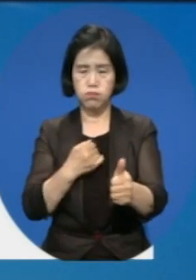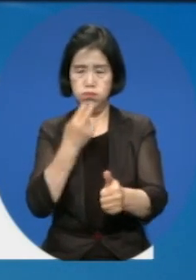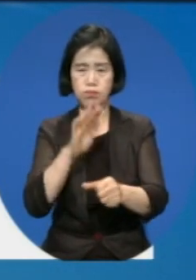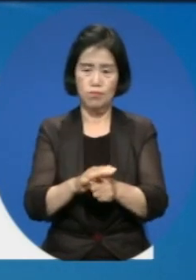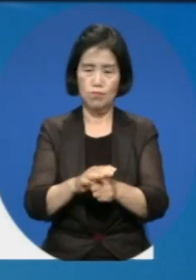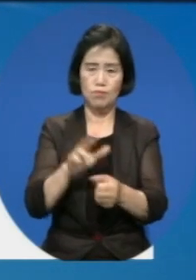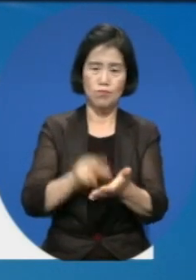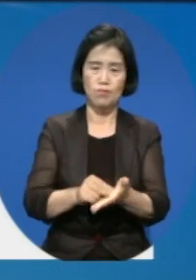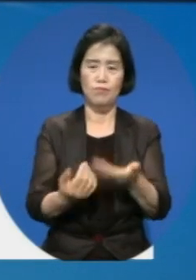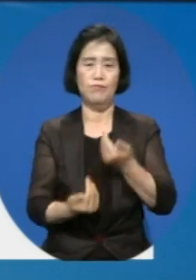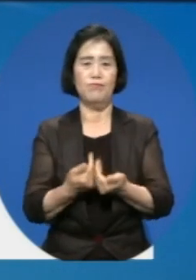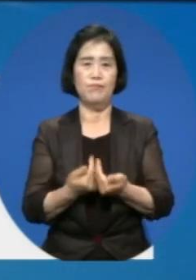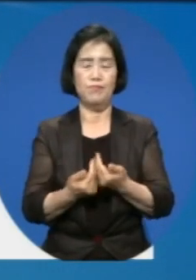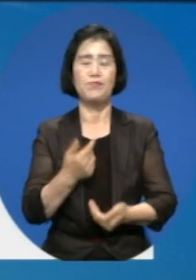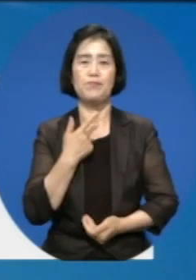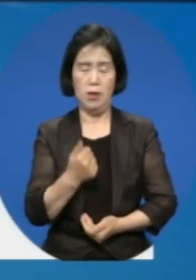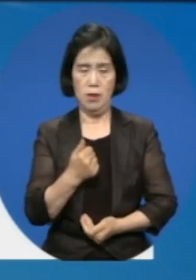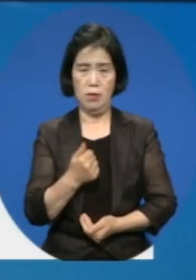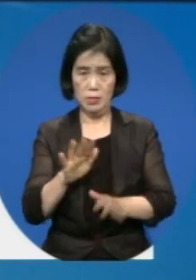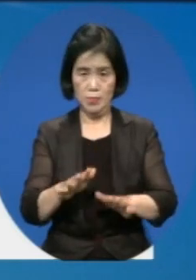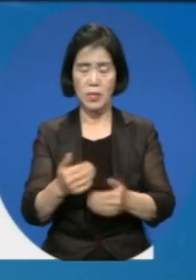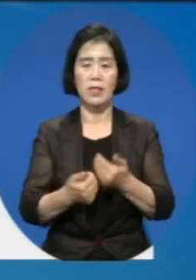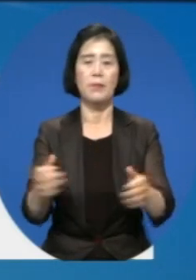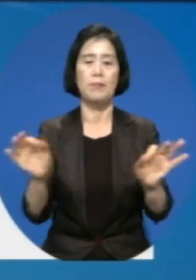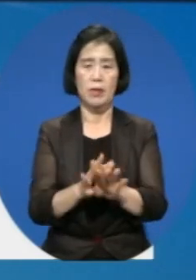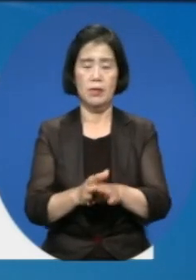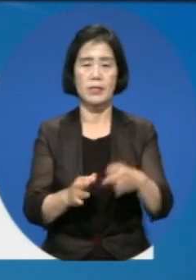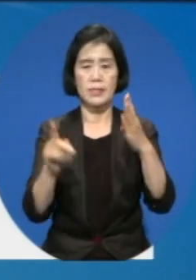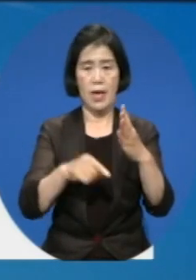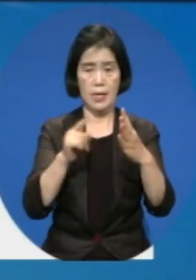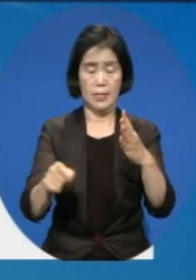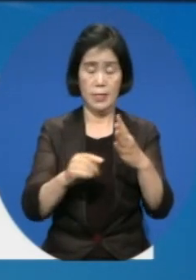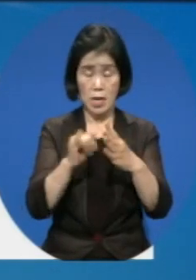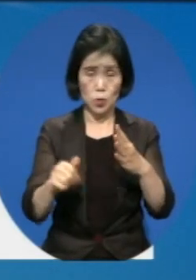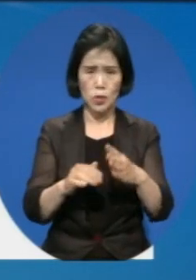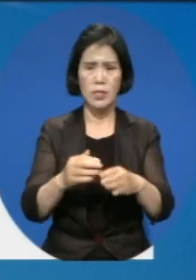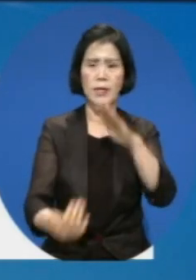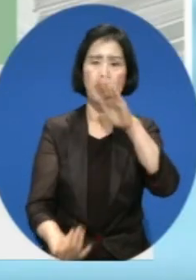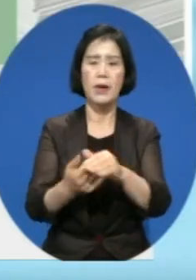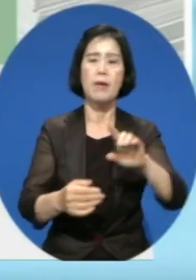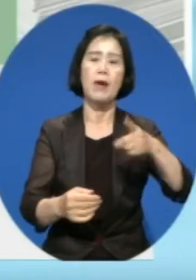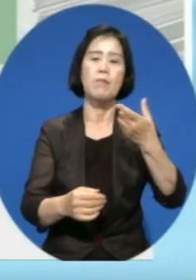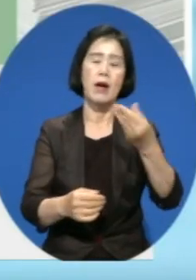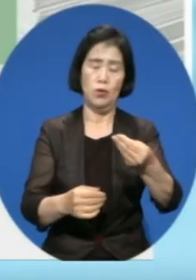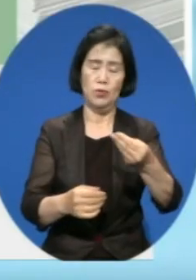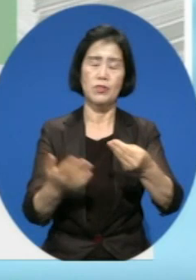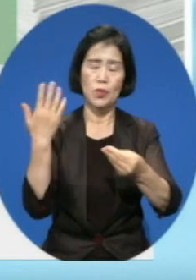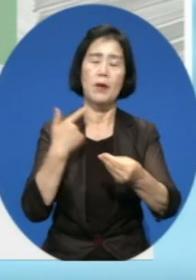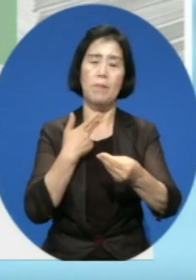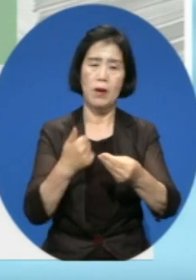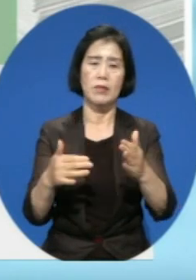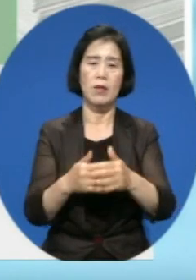억울해하고 그랬었는데 그게 일단 좀 없어졌고요. 그다음에 이제 4인 가구 기준으로 최대 100만 원이었는데 이 기준이 많이 완화가 됐습니다.